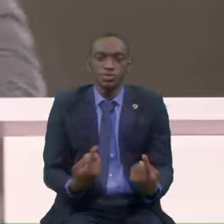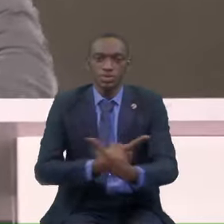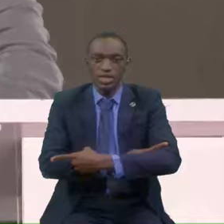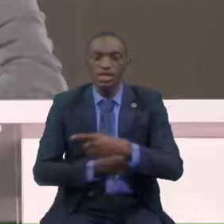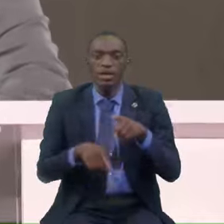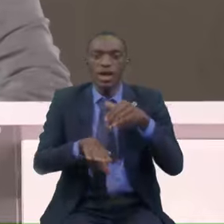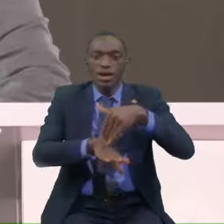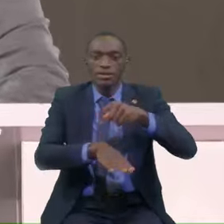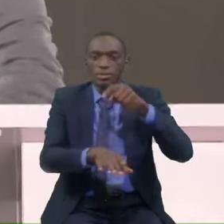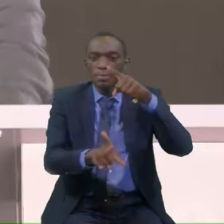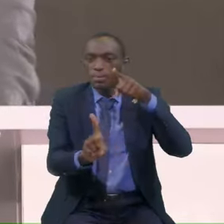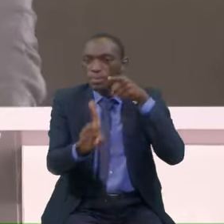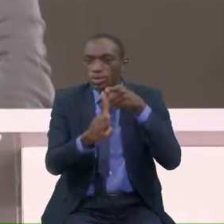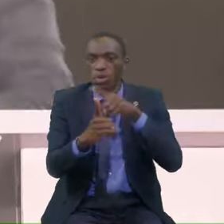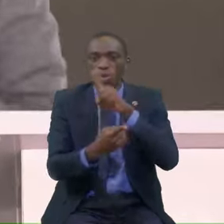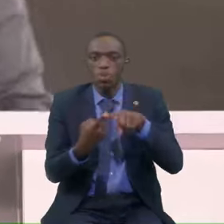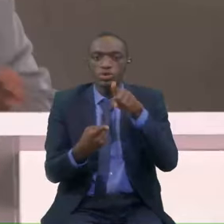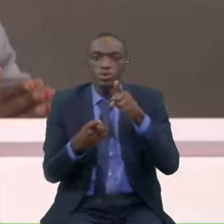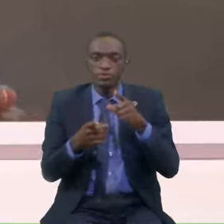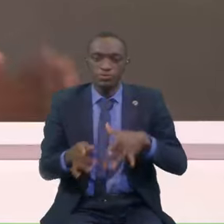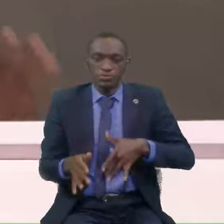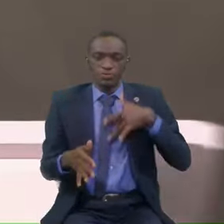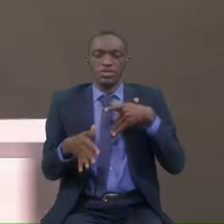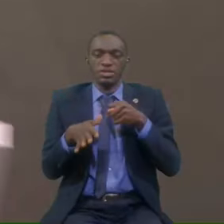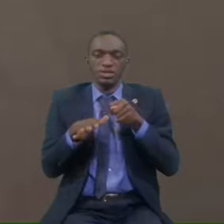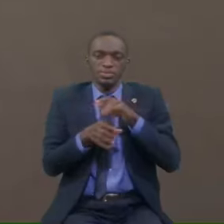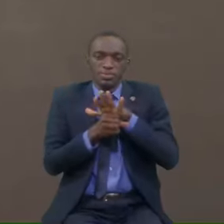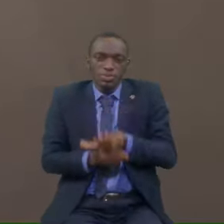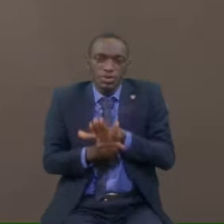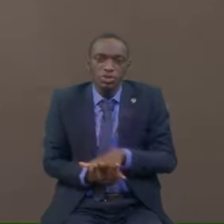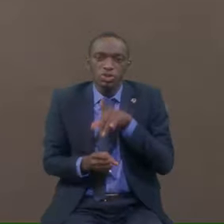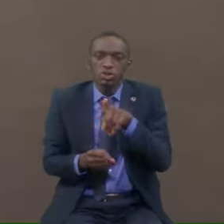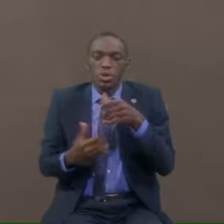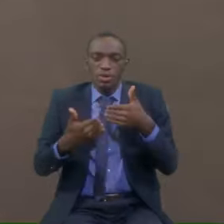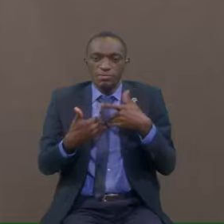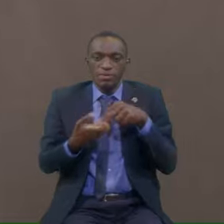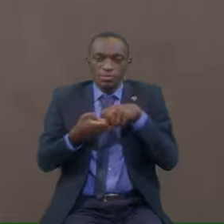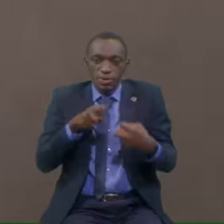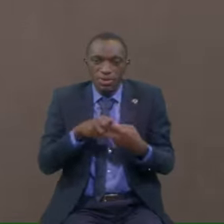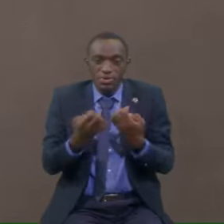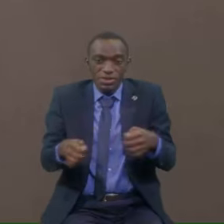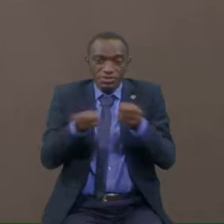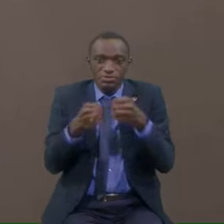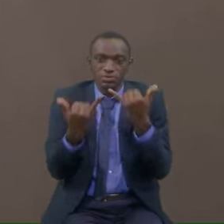quand tu sens la pression, quand tu sens le cerveau, quand tu parcours les problèmes,